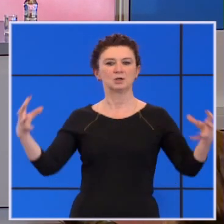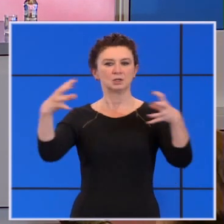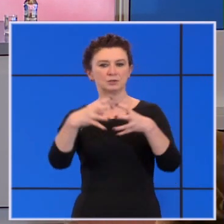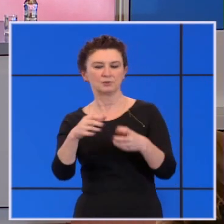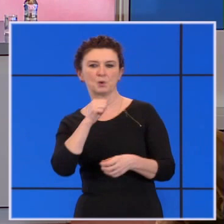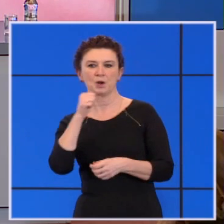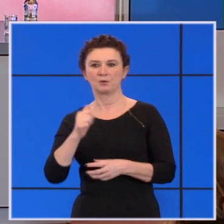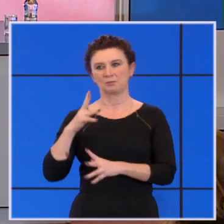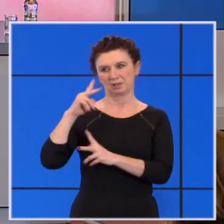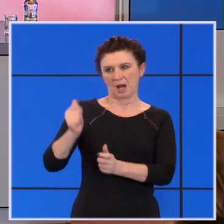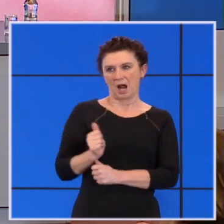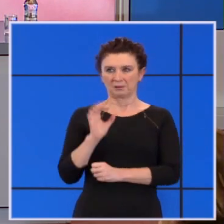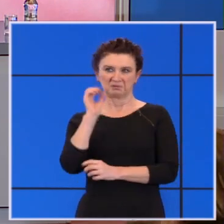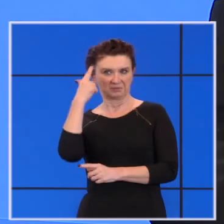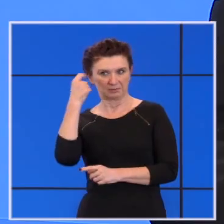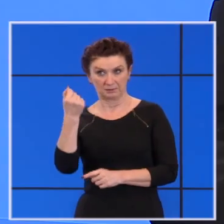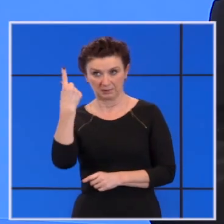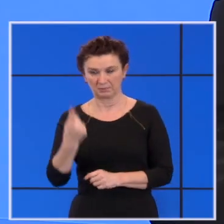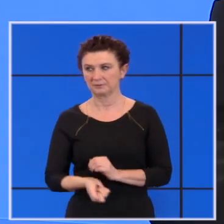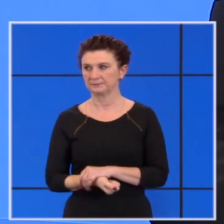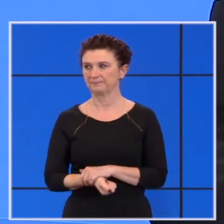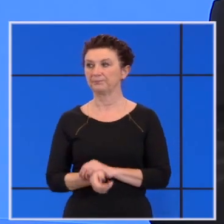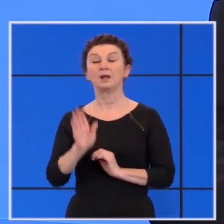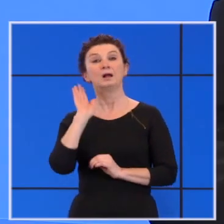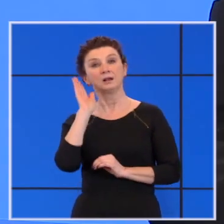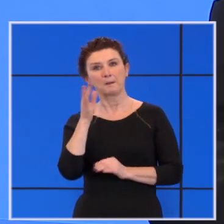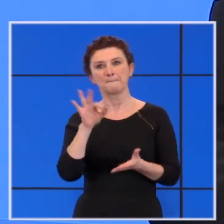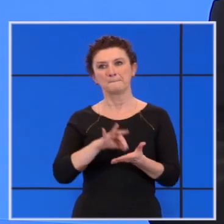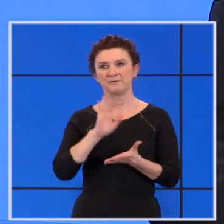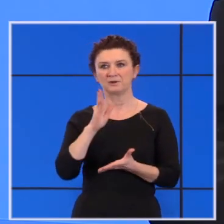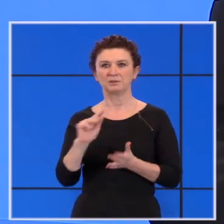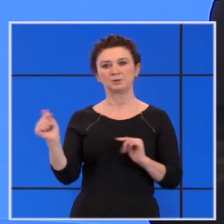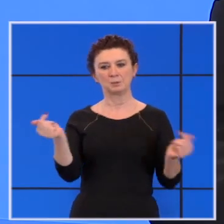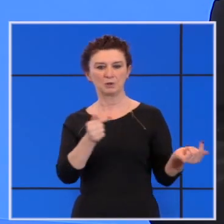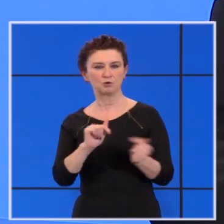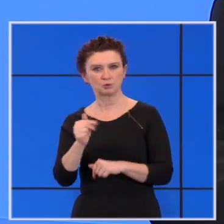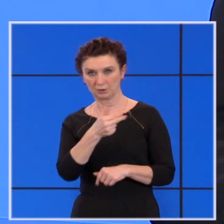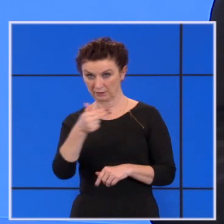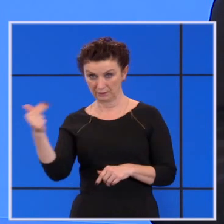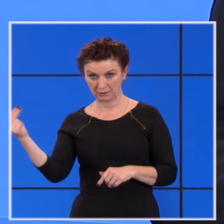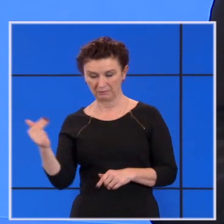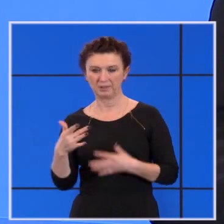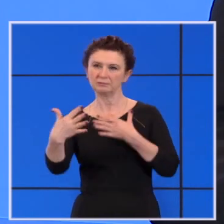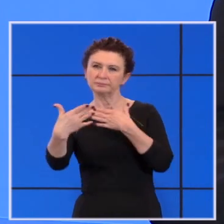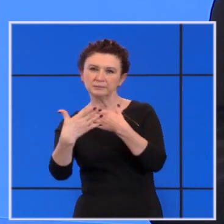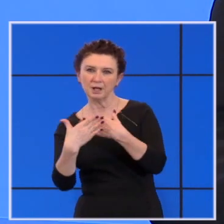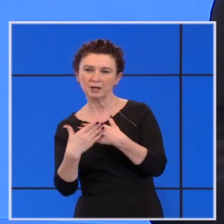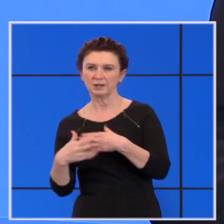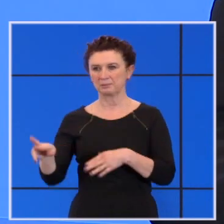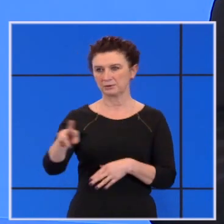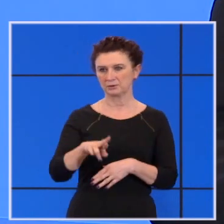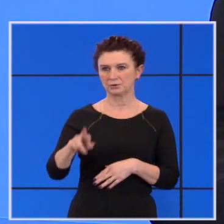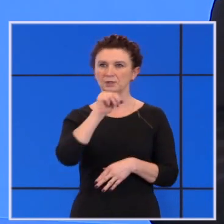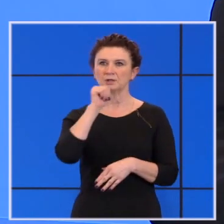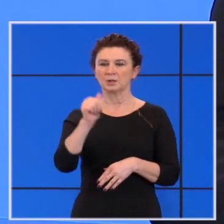potrzebna rzeczywiście? Na pewno będziemy o tym dyskutować podczas najbliższej Rady Europejskiej. Ta dyskusja